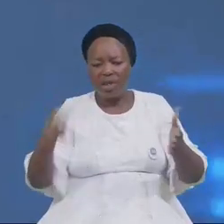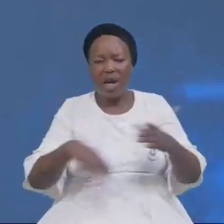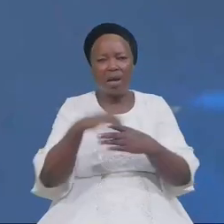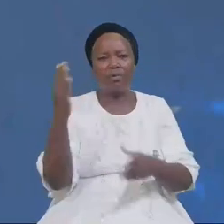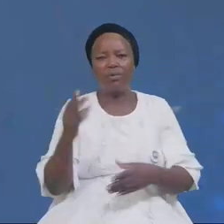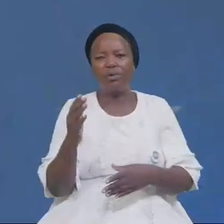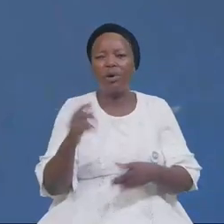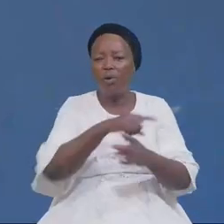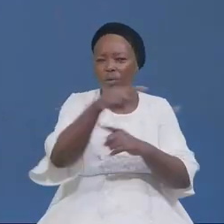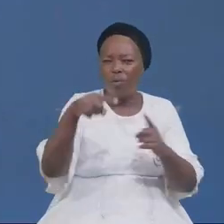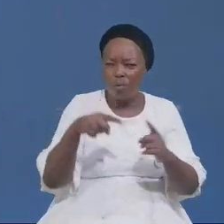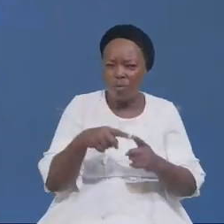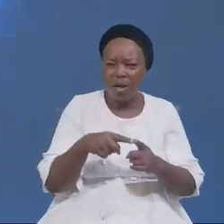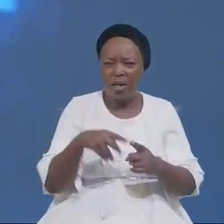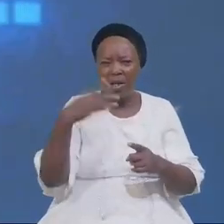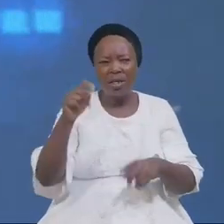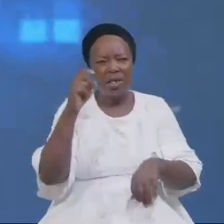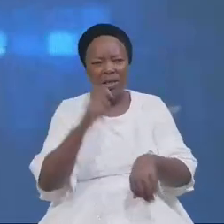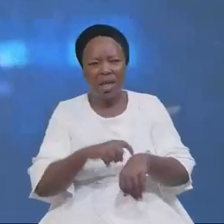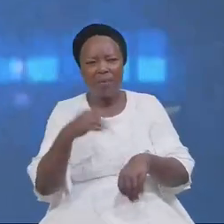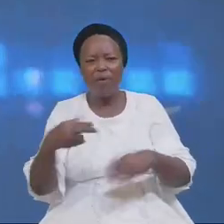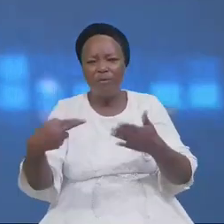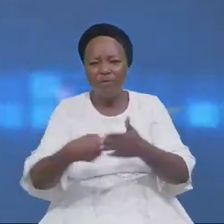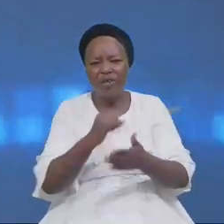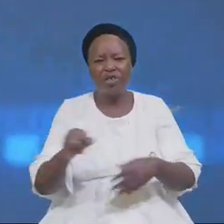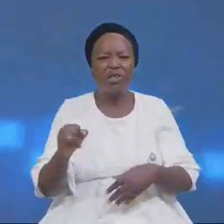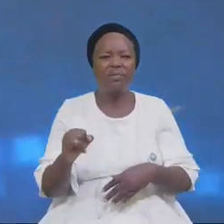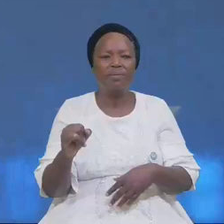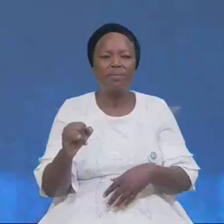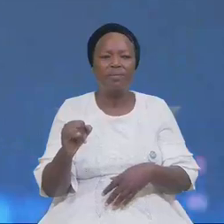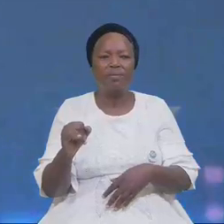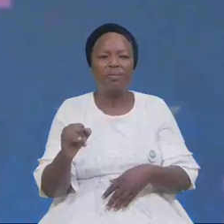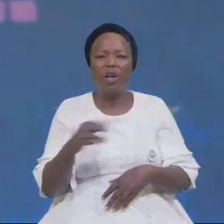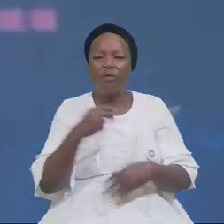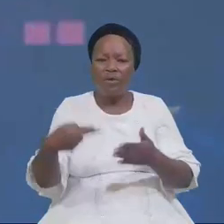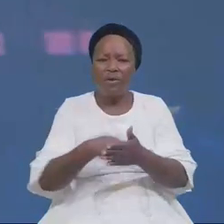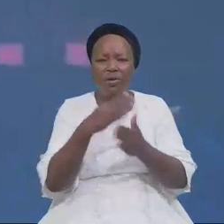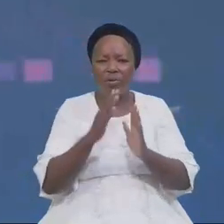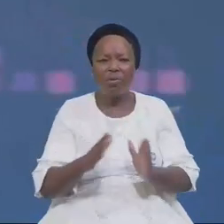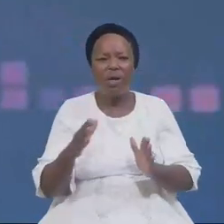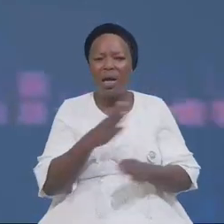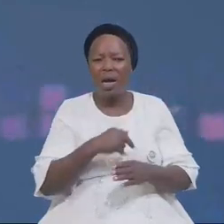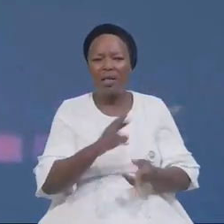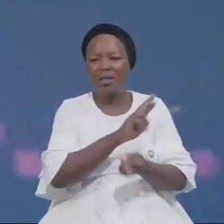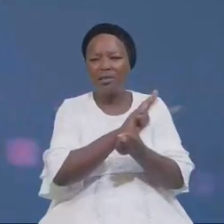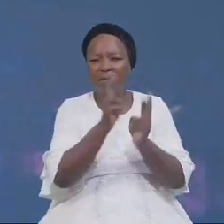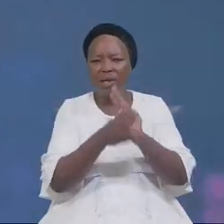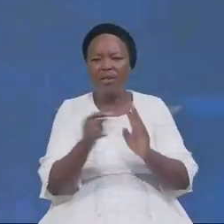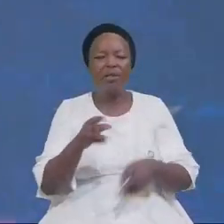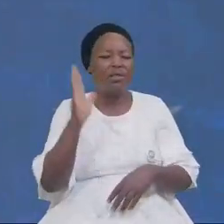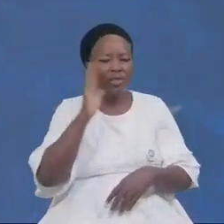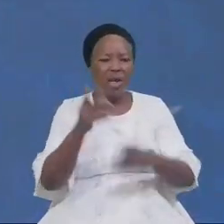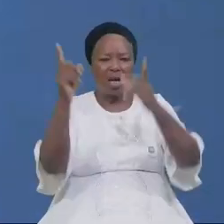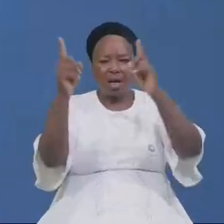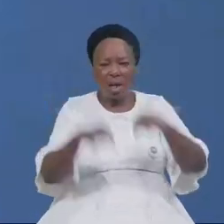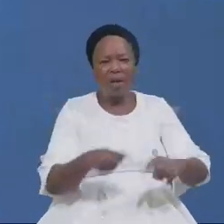effacés. Afin que des temps de rafraîchissement, de renouvellement, de rédemption viennent de